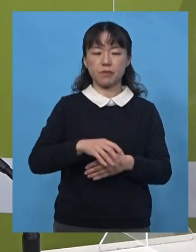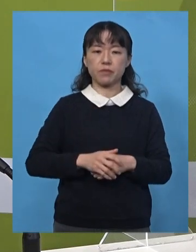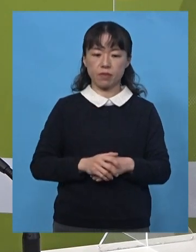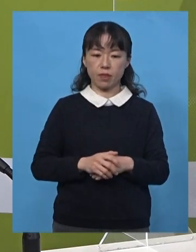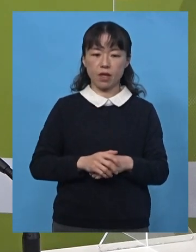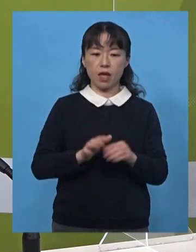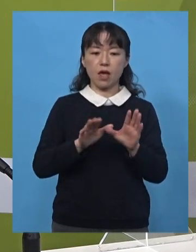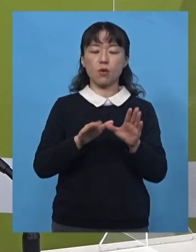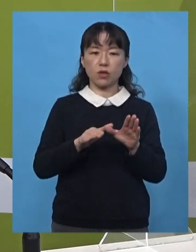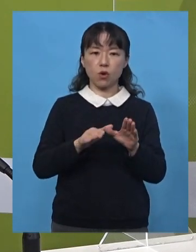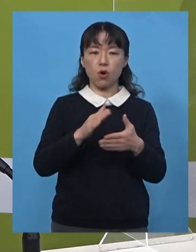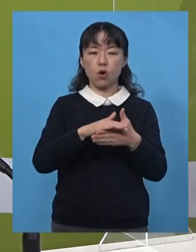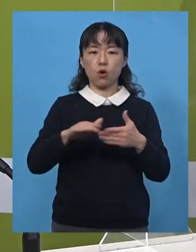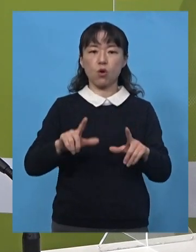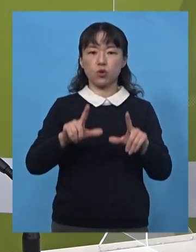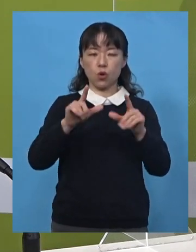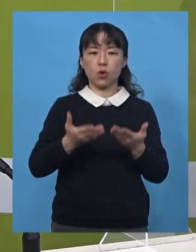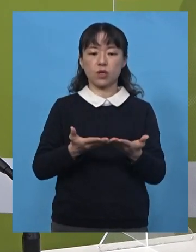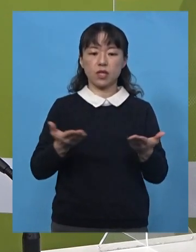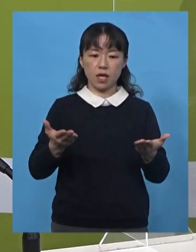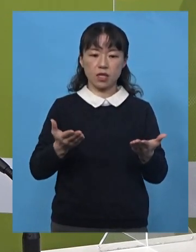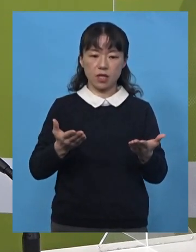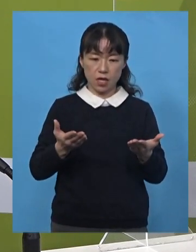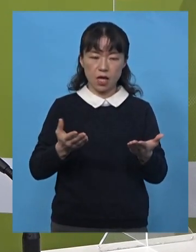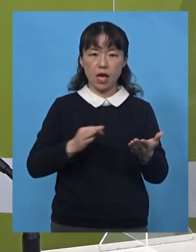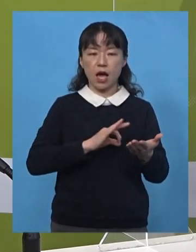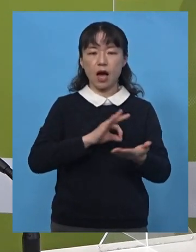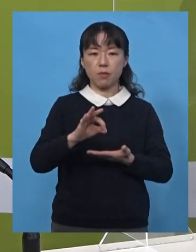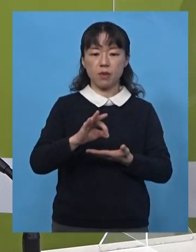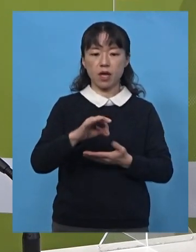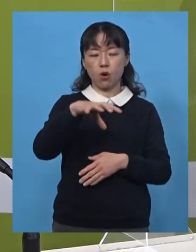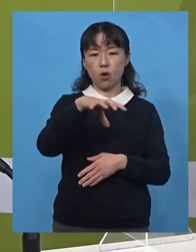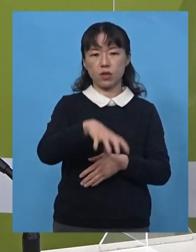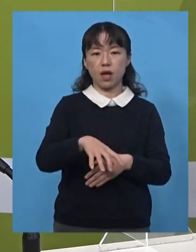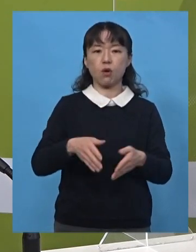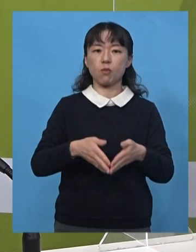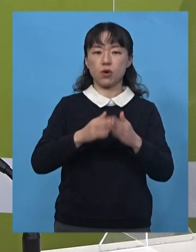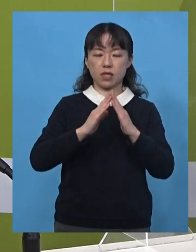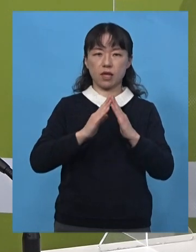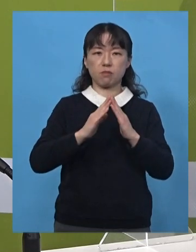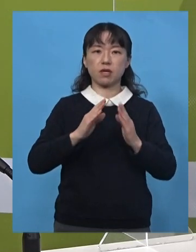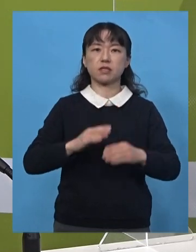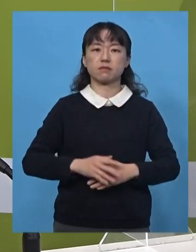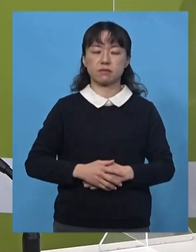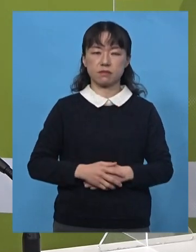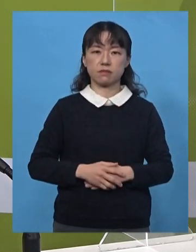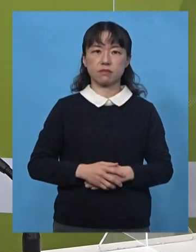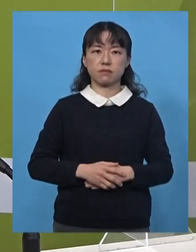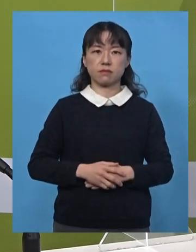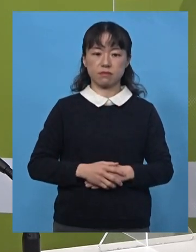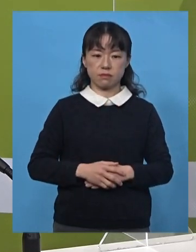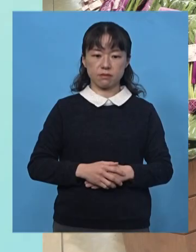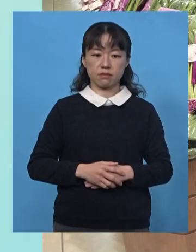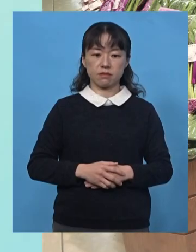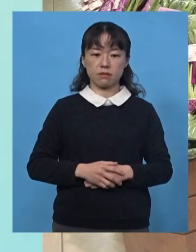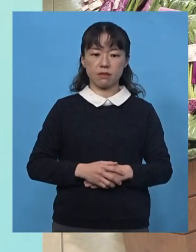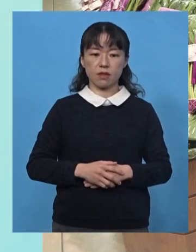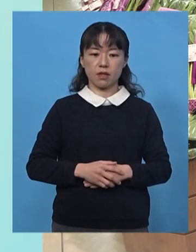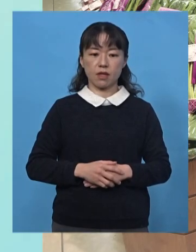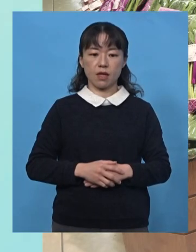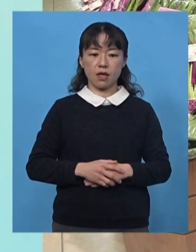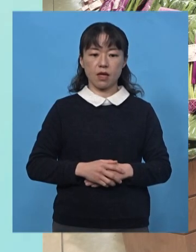ドマート古都店に、地場産販売コーナーを設けて、販売しています。 はい、